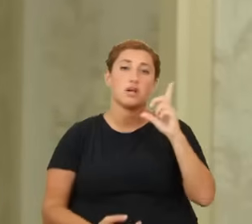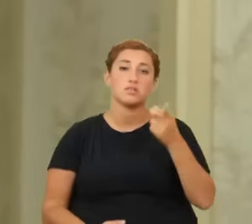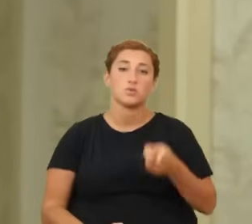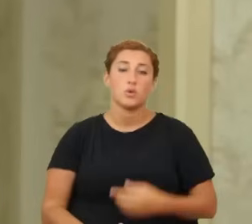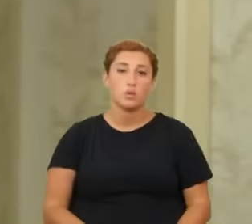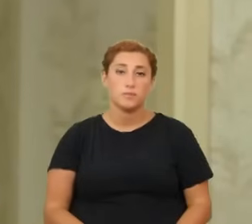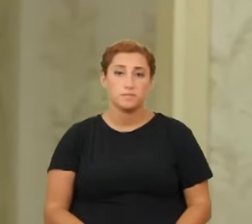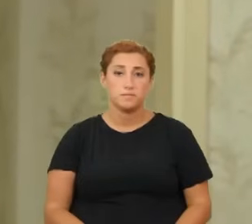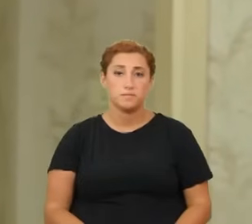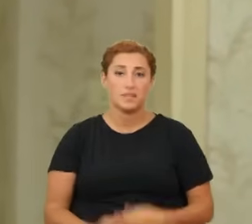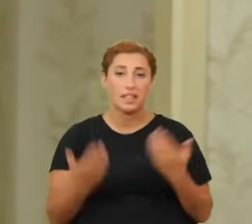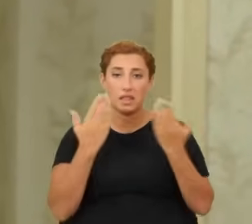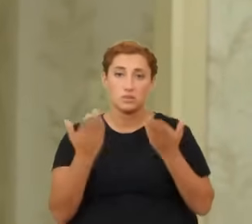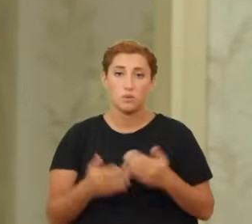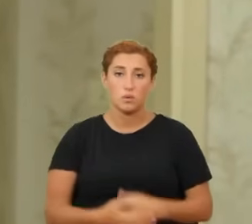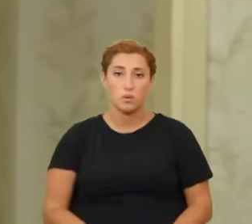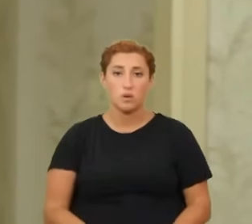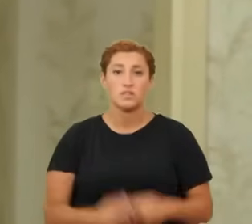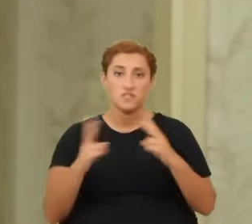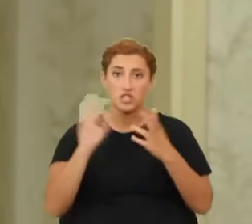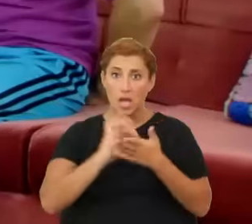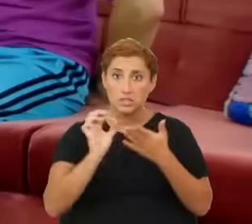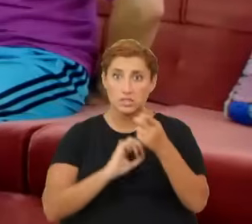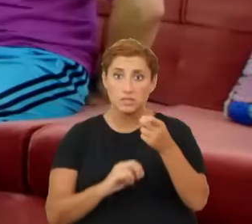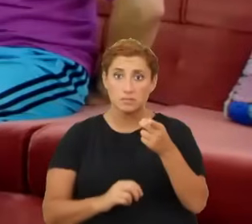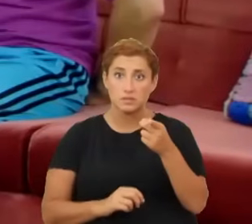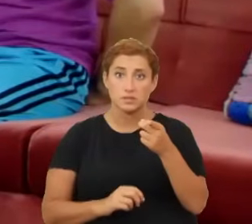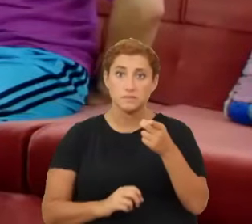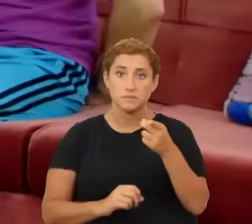Onun dersi. Lan fişleri yazdın mı fişleri?